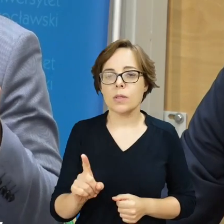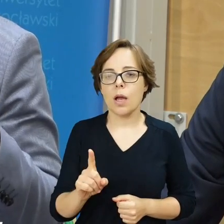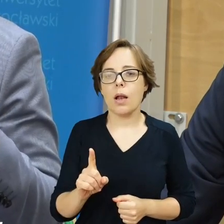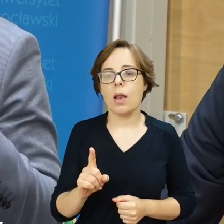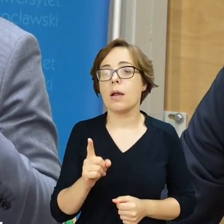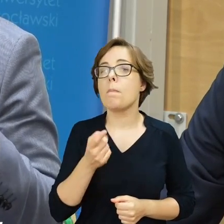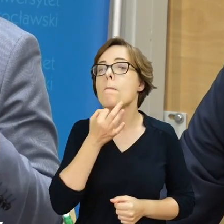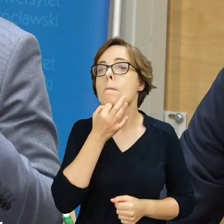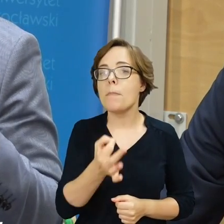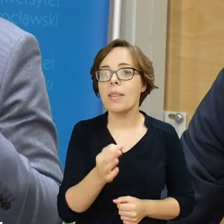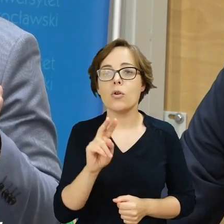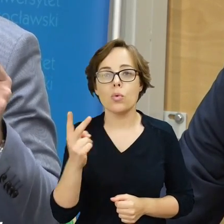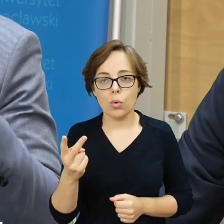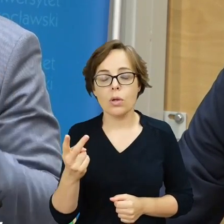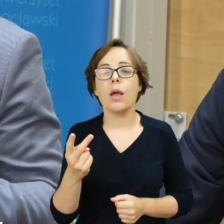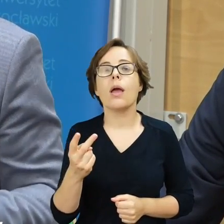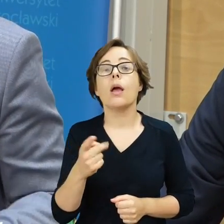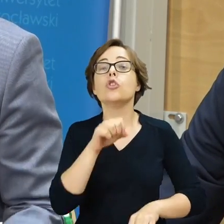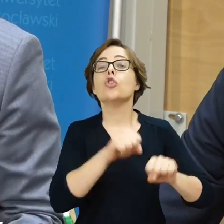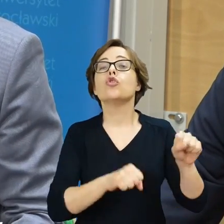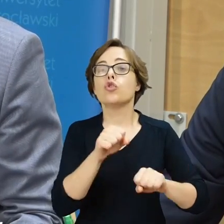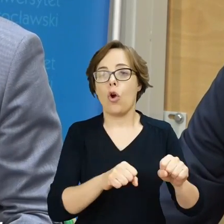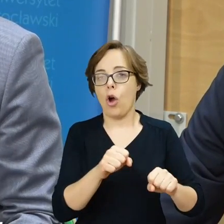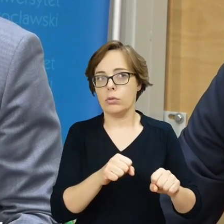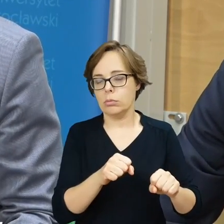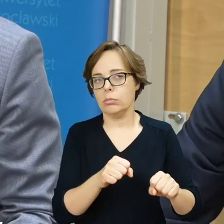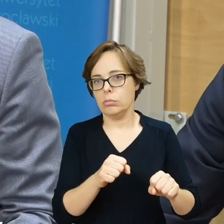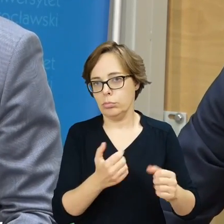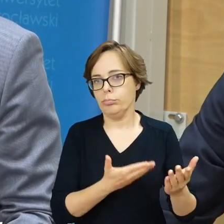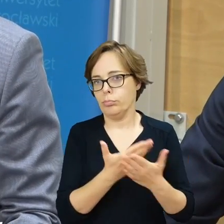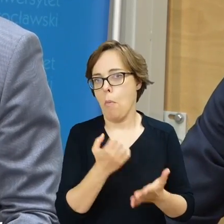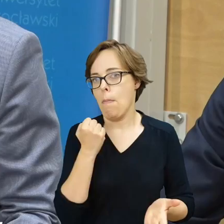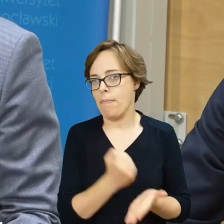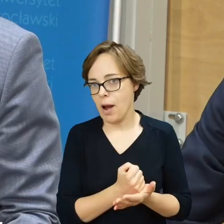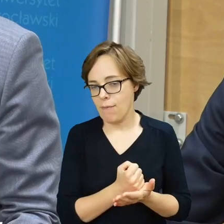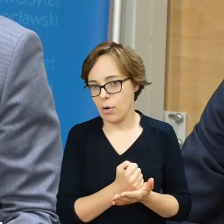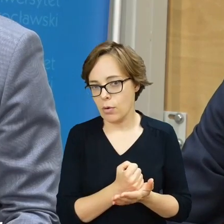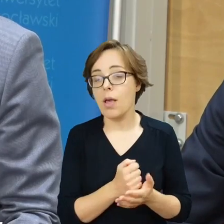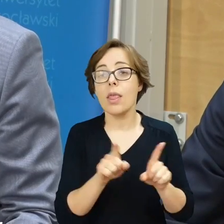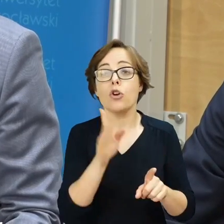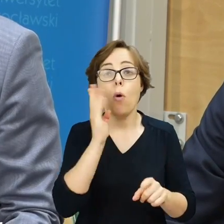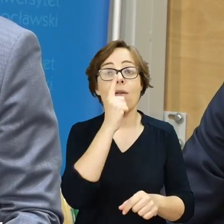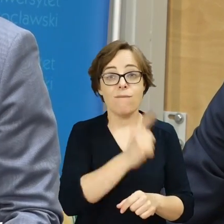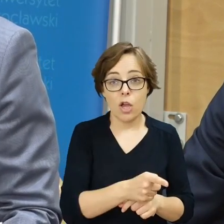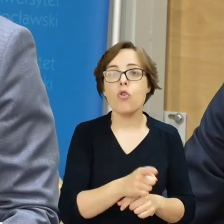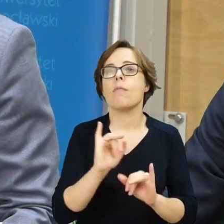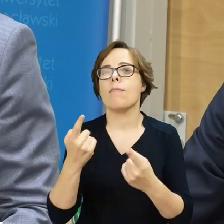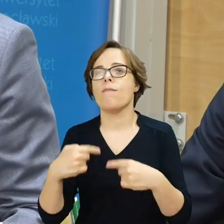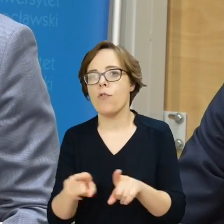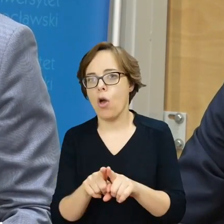sądu, to jest kwestia wykonalności też, bo tu pan profesor Markiewicz na to zwrócił uwagę, egzekucja, to jest istotna kwestia, bo tu tak